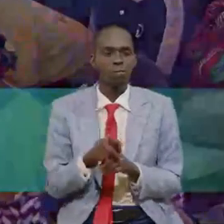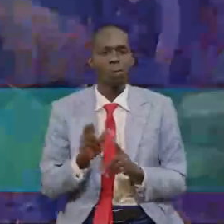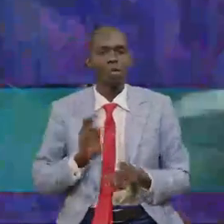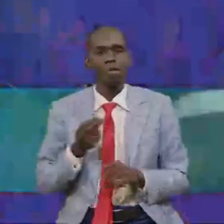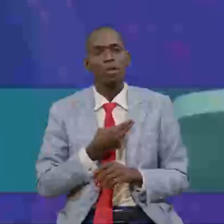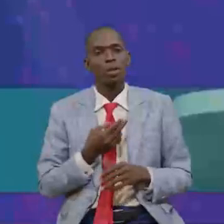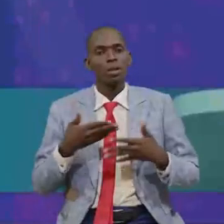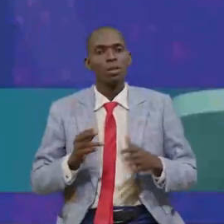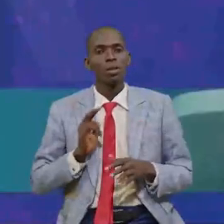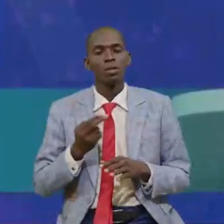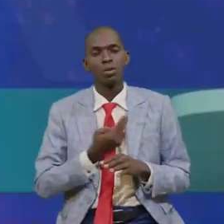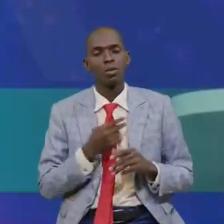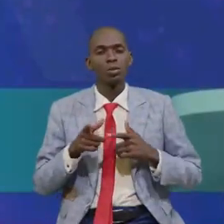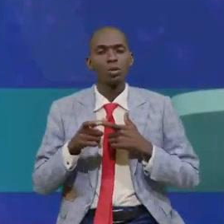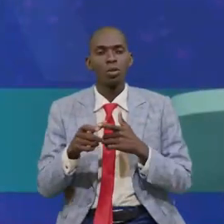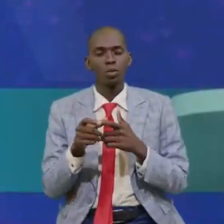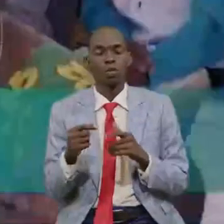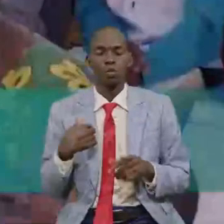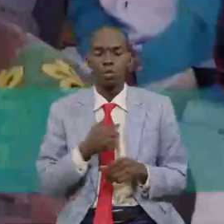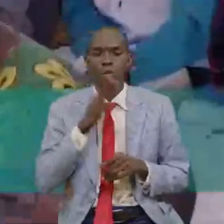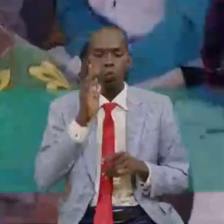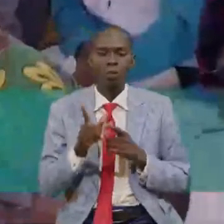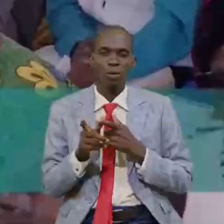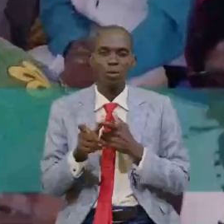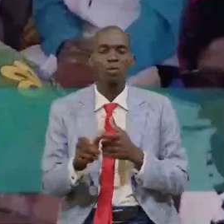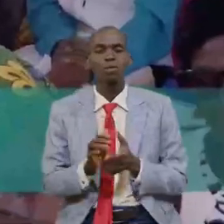Et courons, nous allons courir